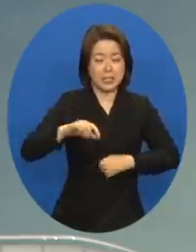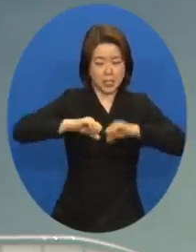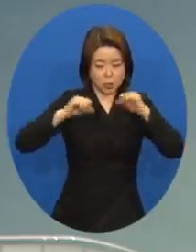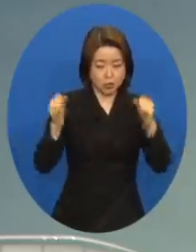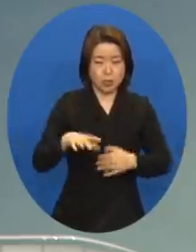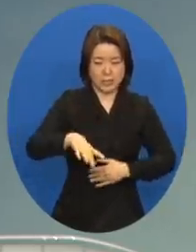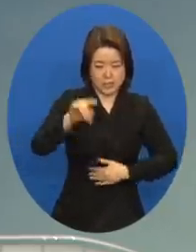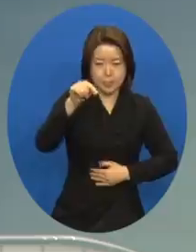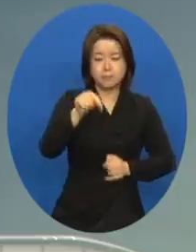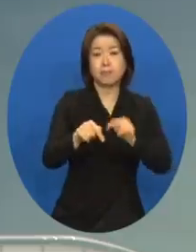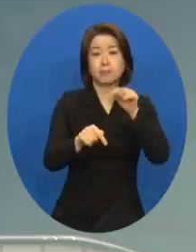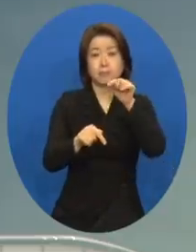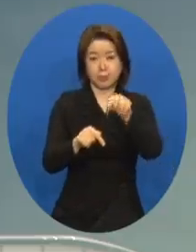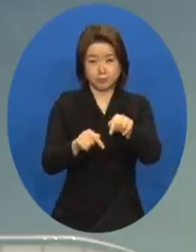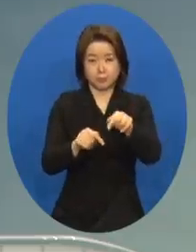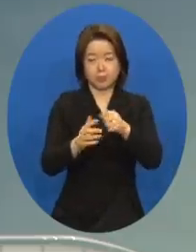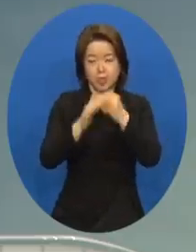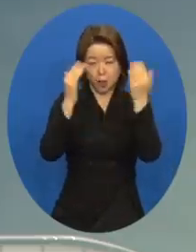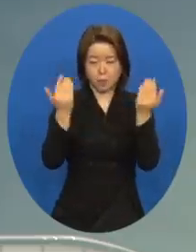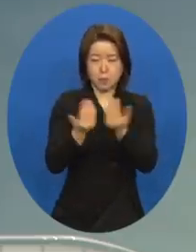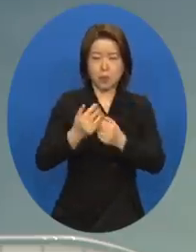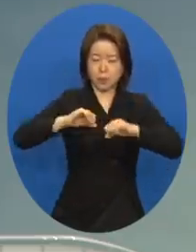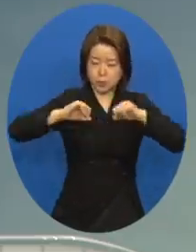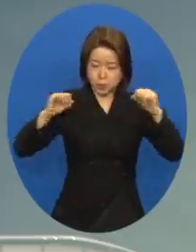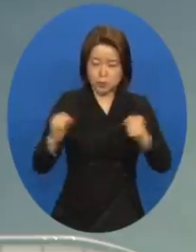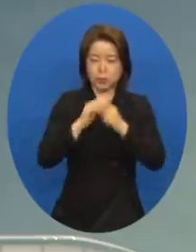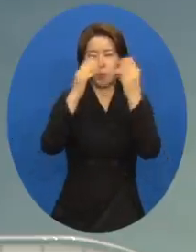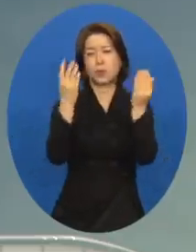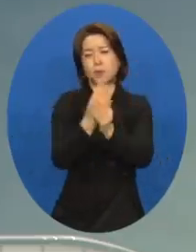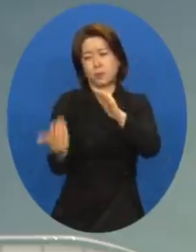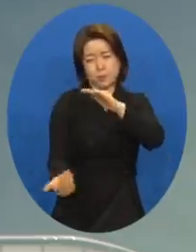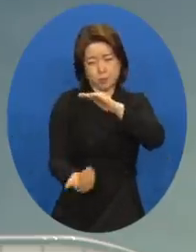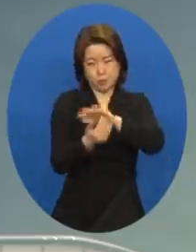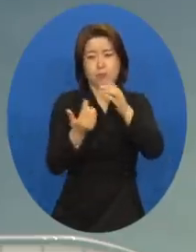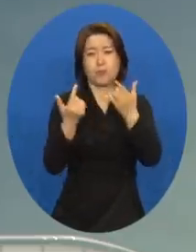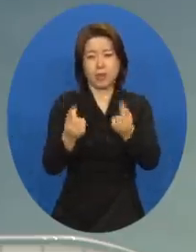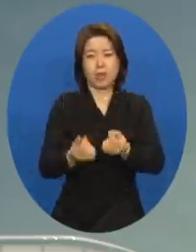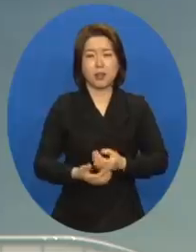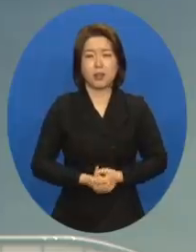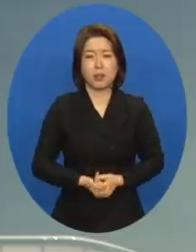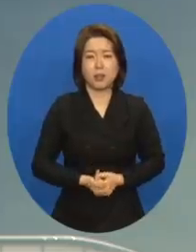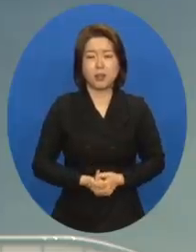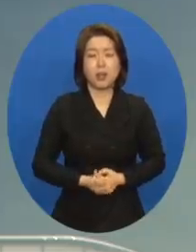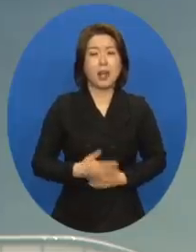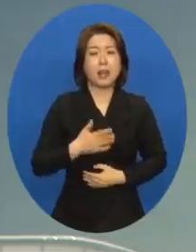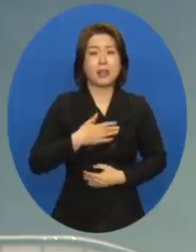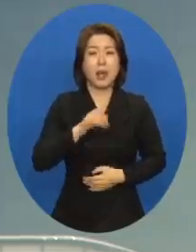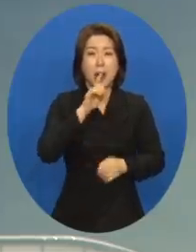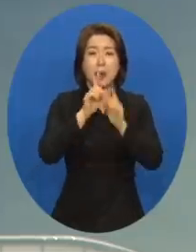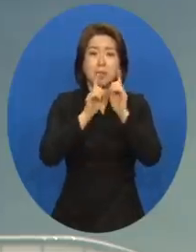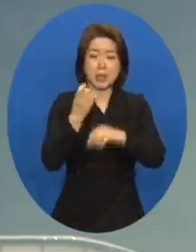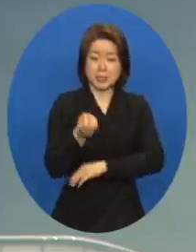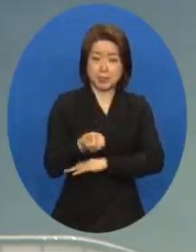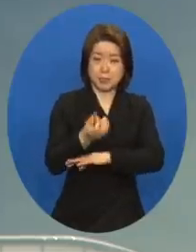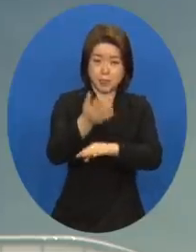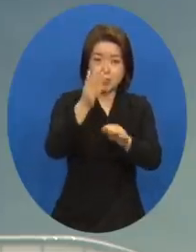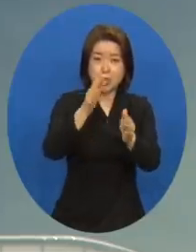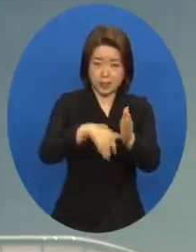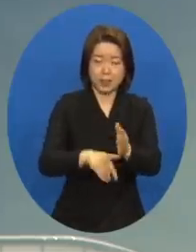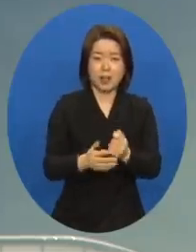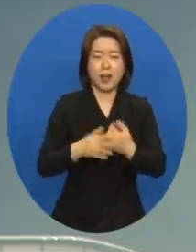첫걸음이고 모든 순종의 완성입니다. 저는 말씀을 전할 때마다